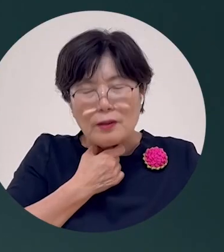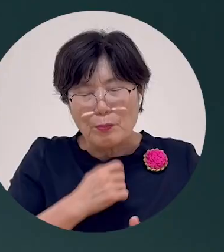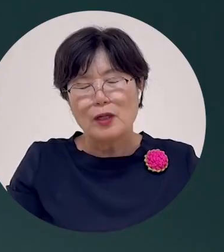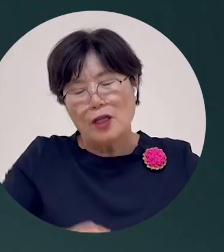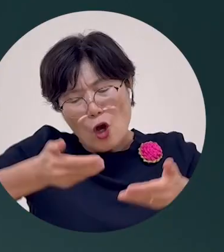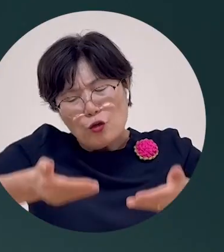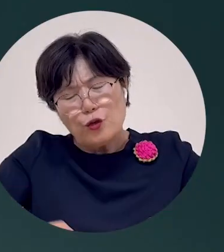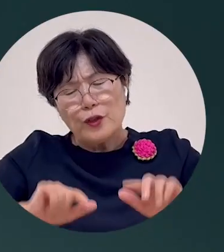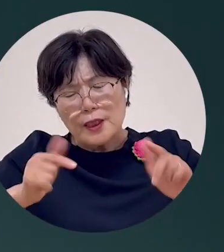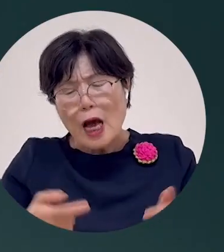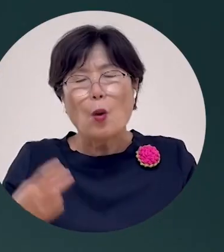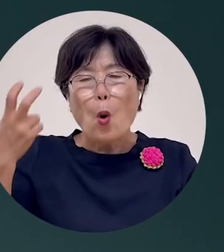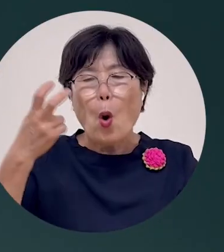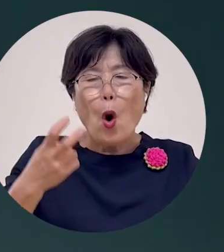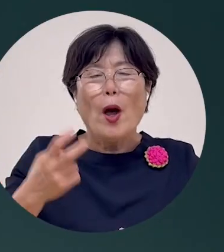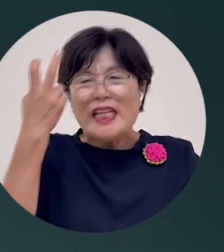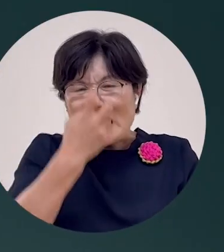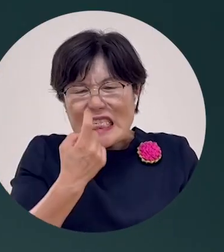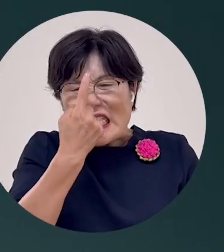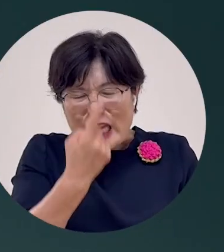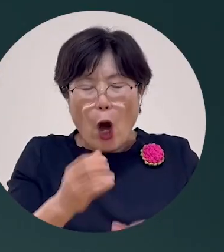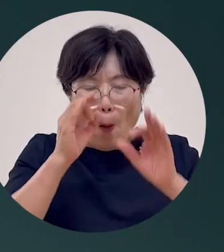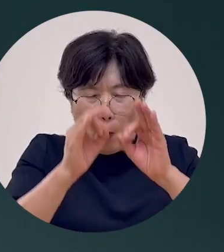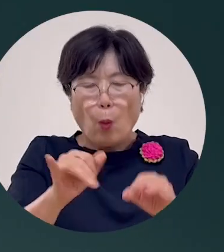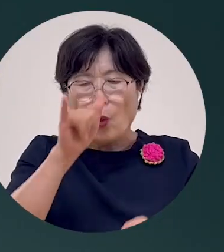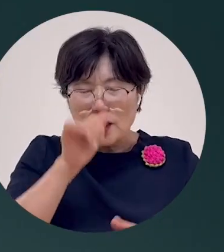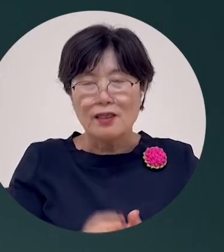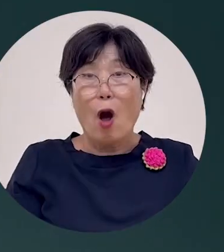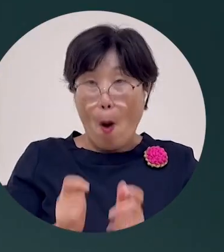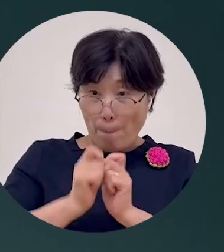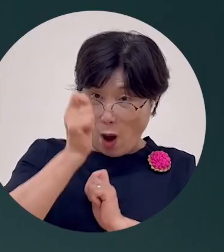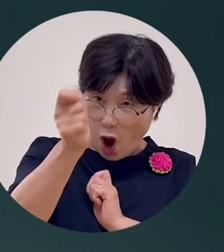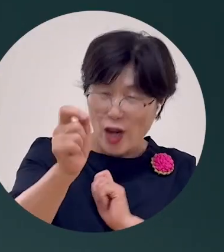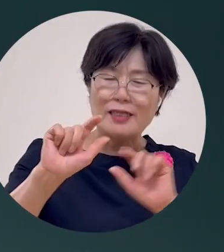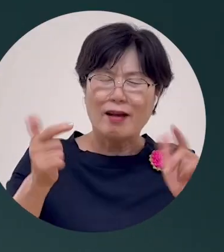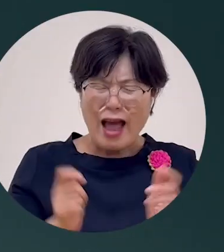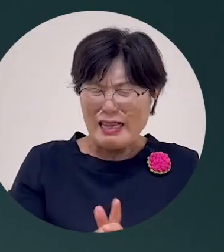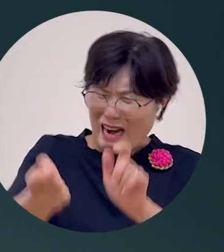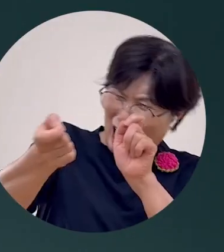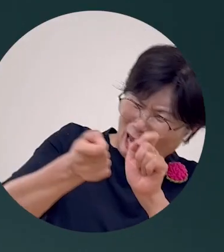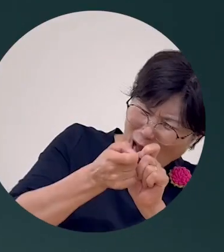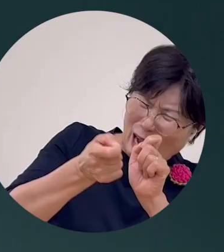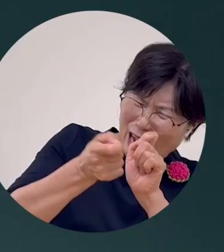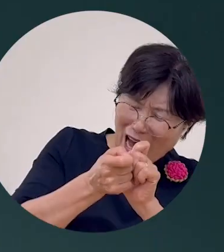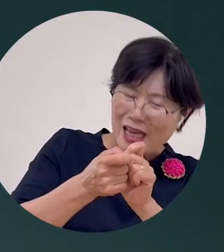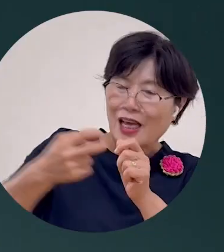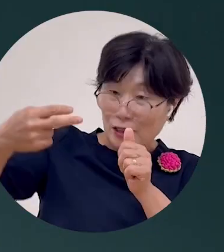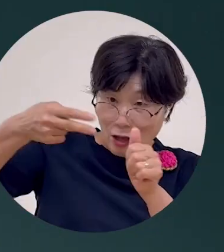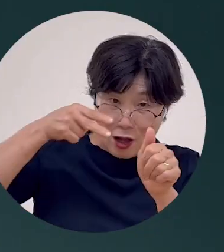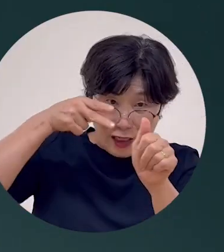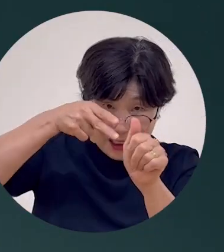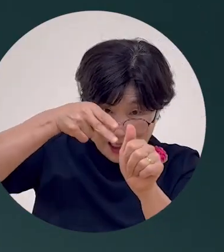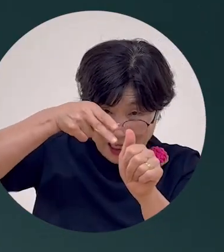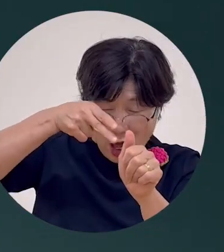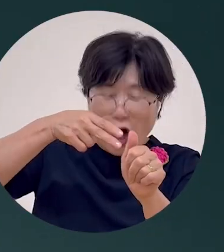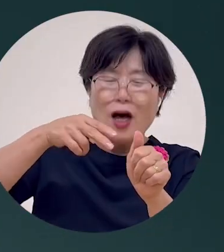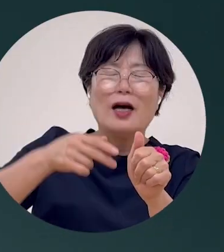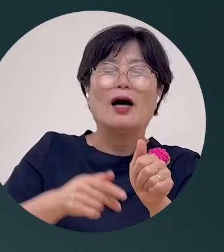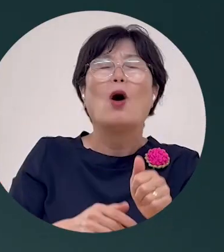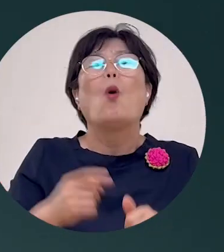계십니다. 그리고 멀리서가 아니라 가까이에서 지켜보시며 보호해주고